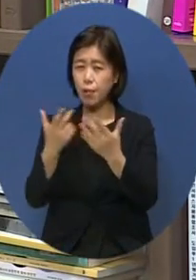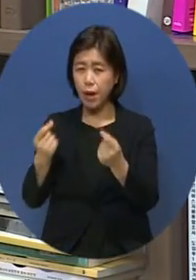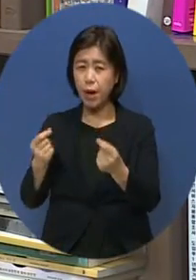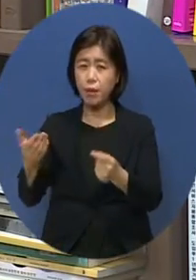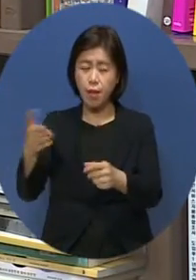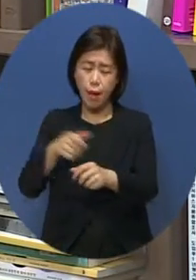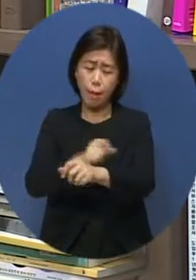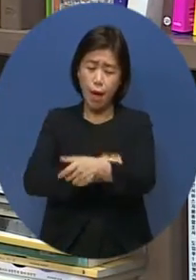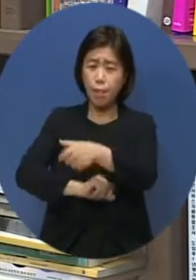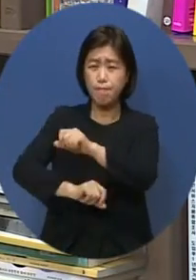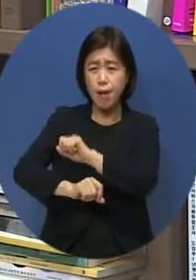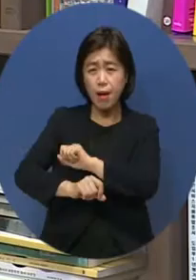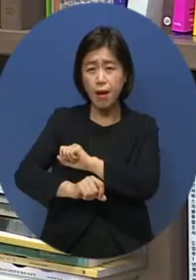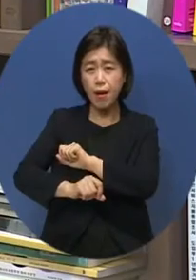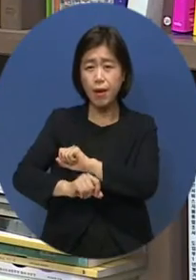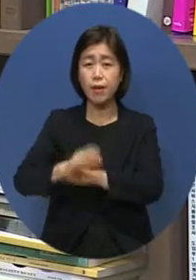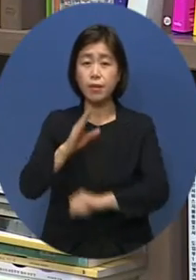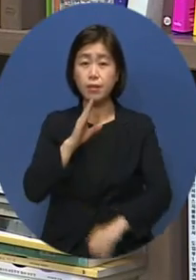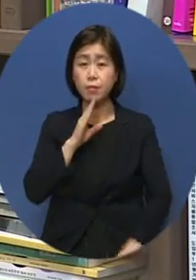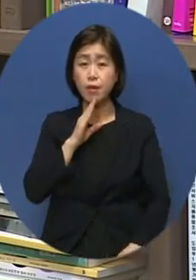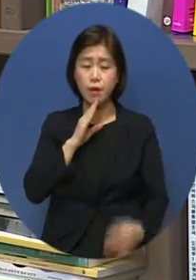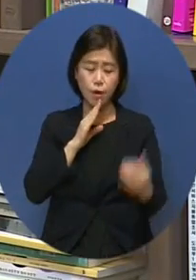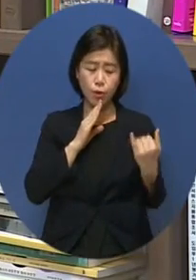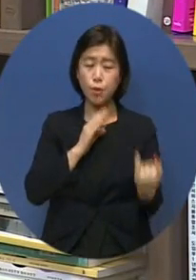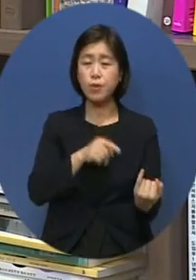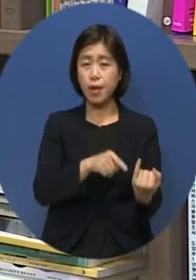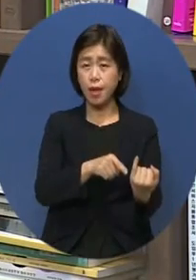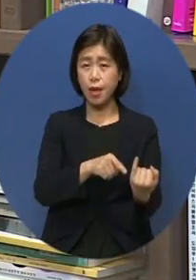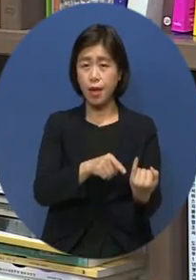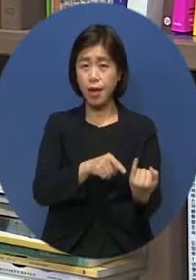발로 뛰면서 어떻게 보면 이제,